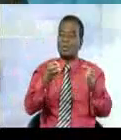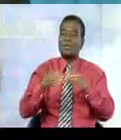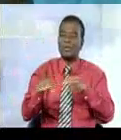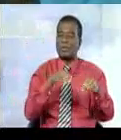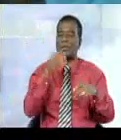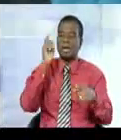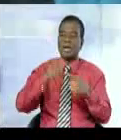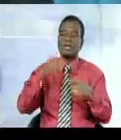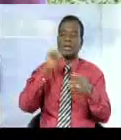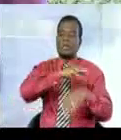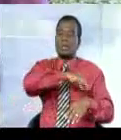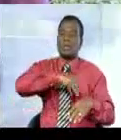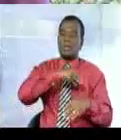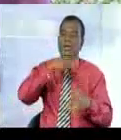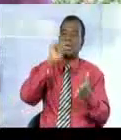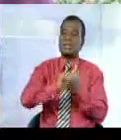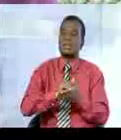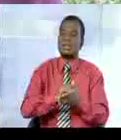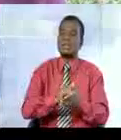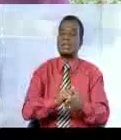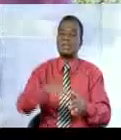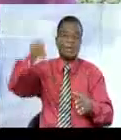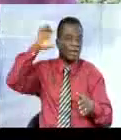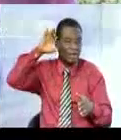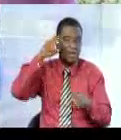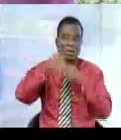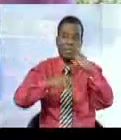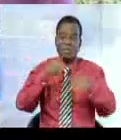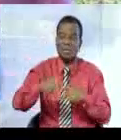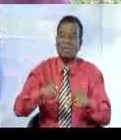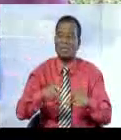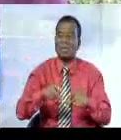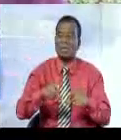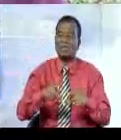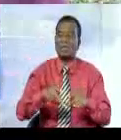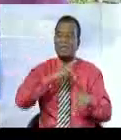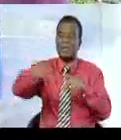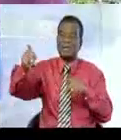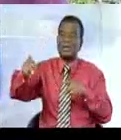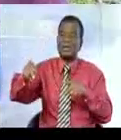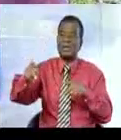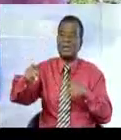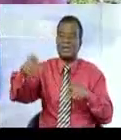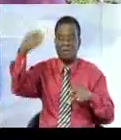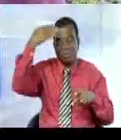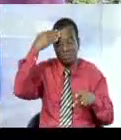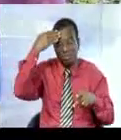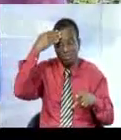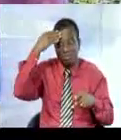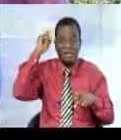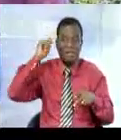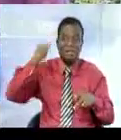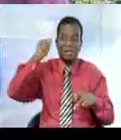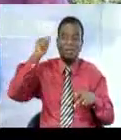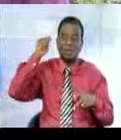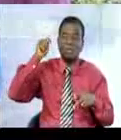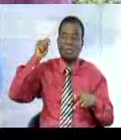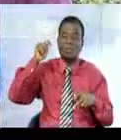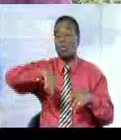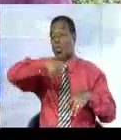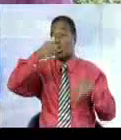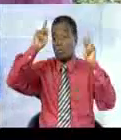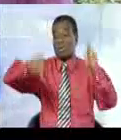à bien cette mission. C'est entendre les populations, c'est-à-dire victimes, sachants, témoins ou